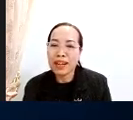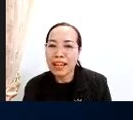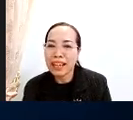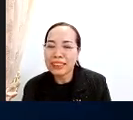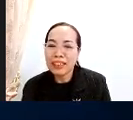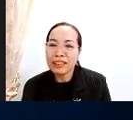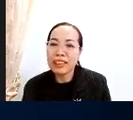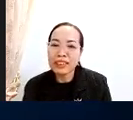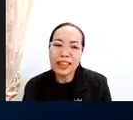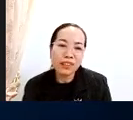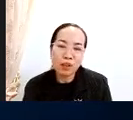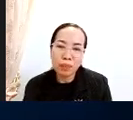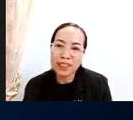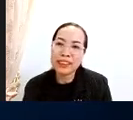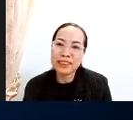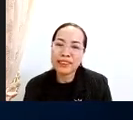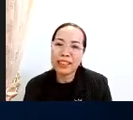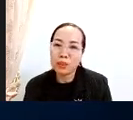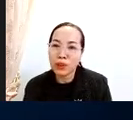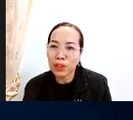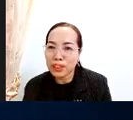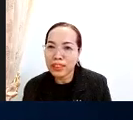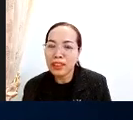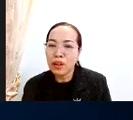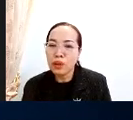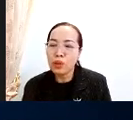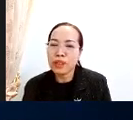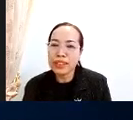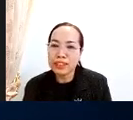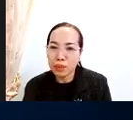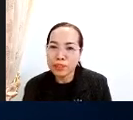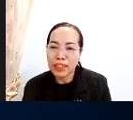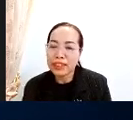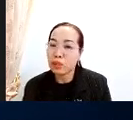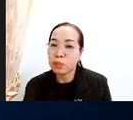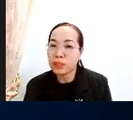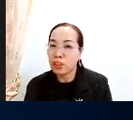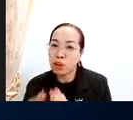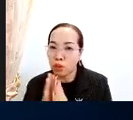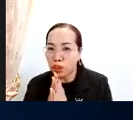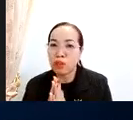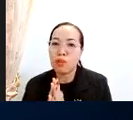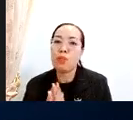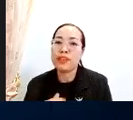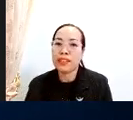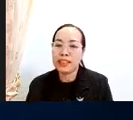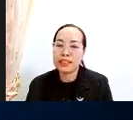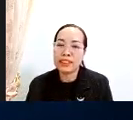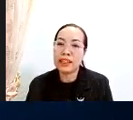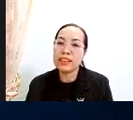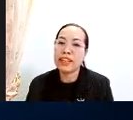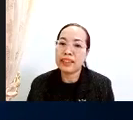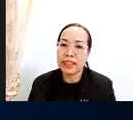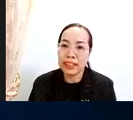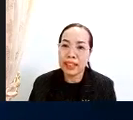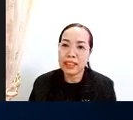hạt bằng hàn đất đai non plâu tất đai cu từng ọc nia ruom tầng nhịp nhóm chà nhịp nhóm bất dì ọc con đó lục ôm mệnh tên chà